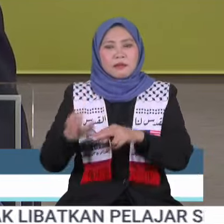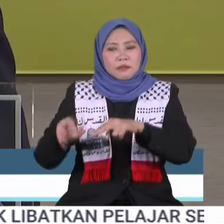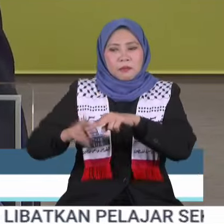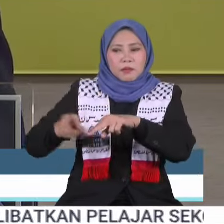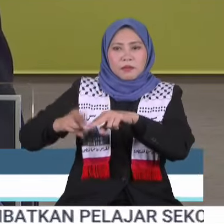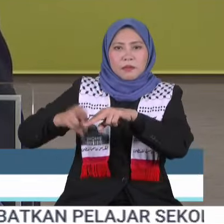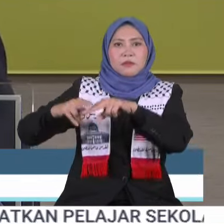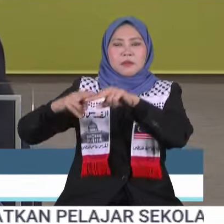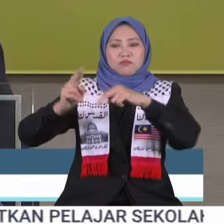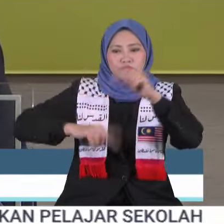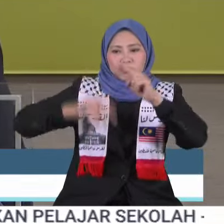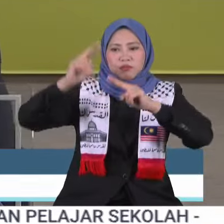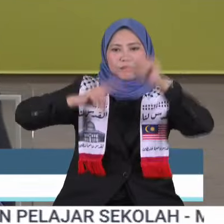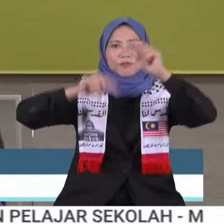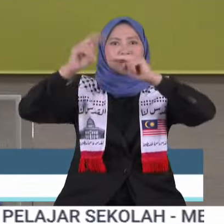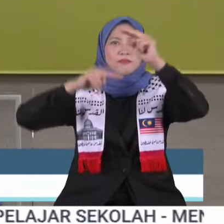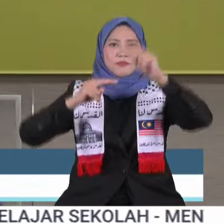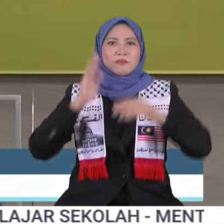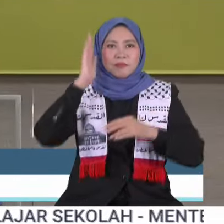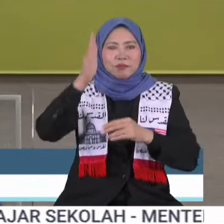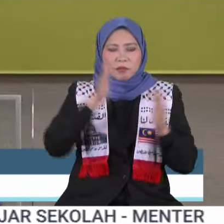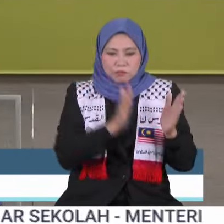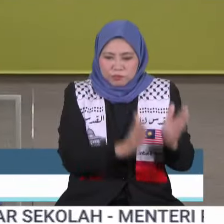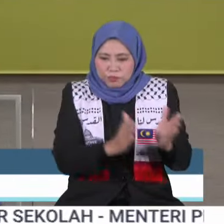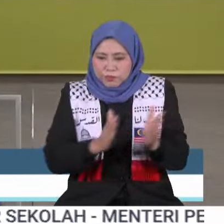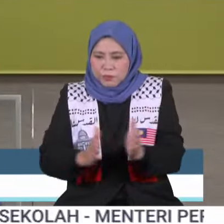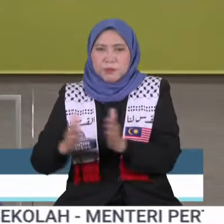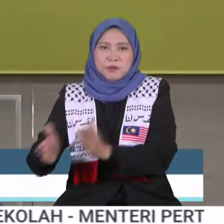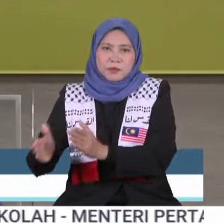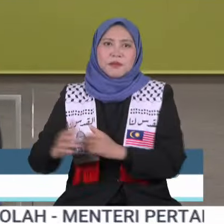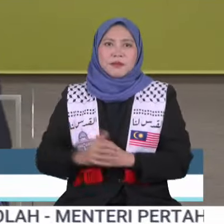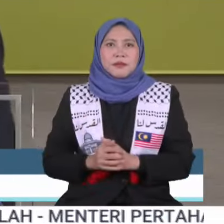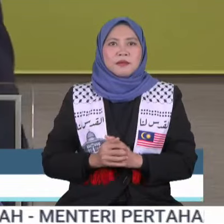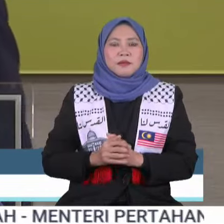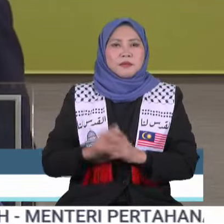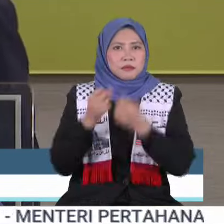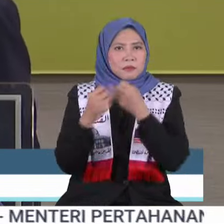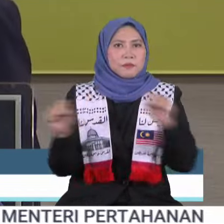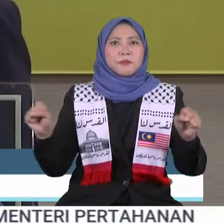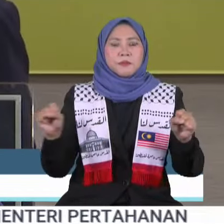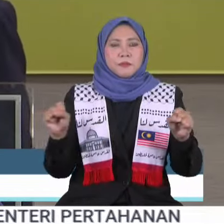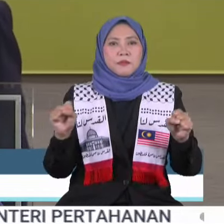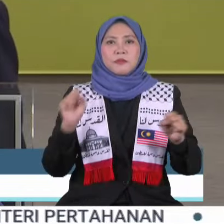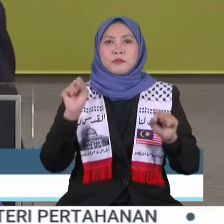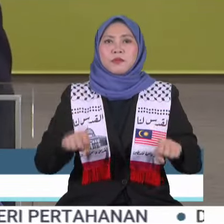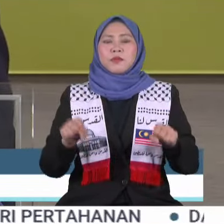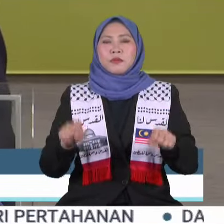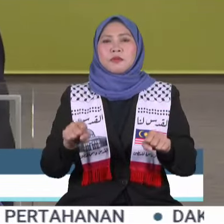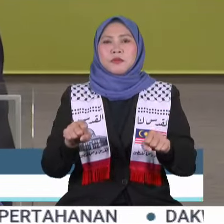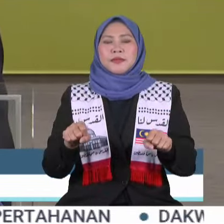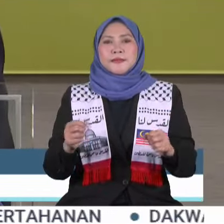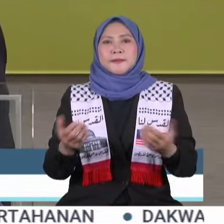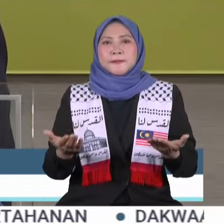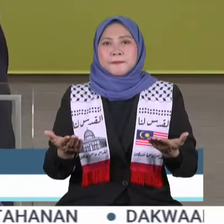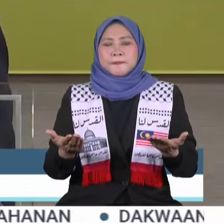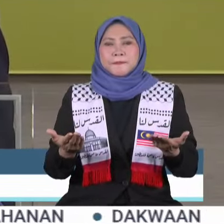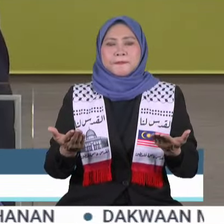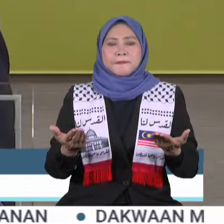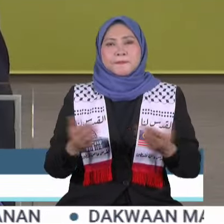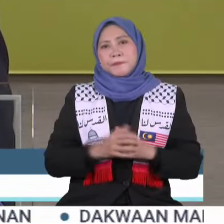peratusan pembinaan dia so maknanya kita akan dapat